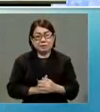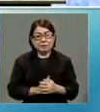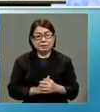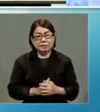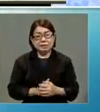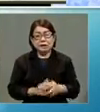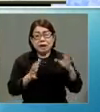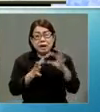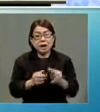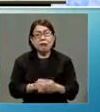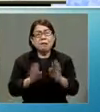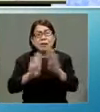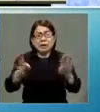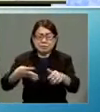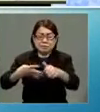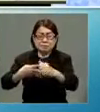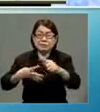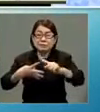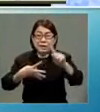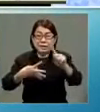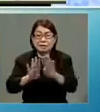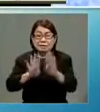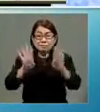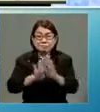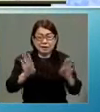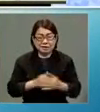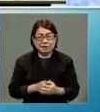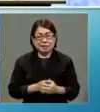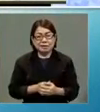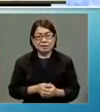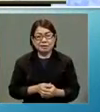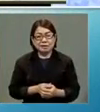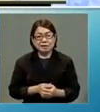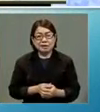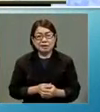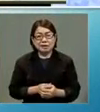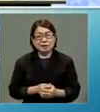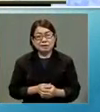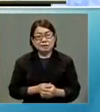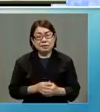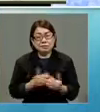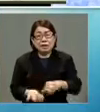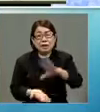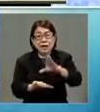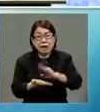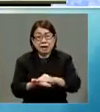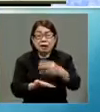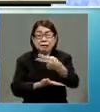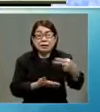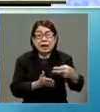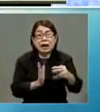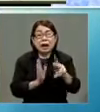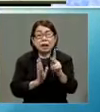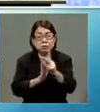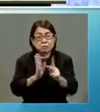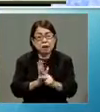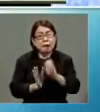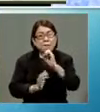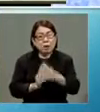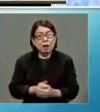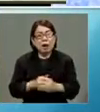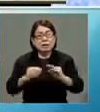ว่ามาตรการผ่อนคลายนะครับผ่อนปรนดูยังไงอยู่ตอนนี้ในเชิงของทางด้านข้อมูลทางกฎหมายใช้คำว่าผ่อนคลายนะครับมาตรการ